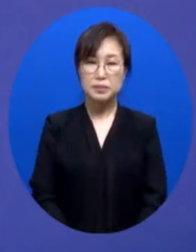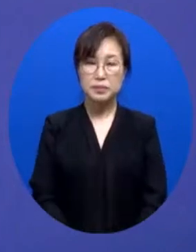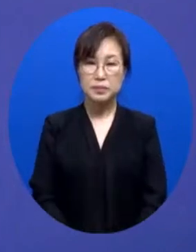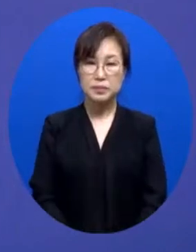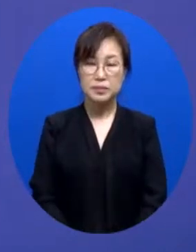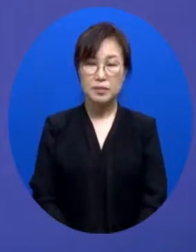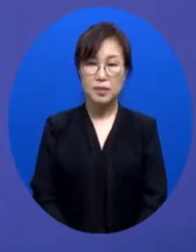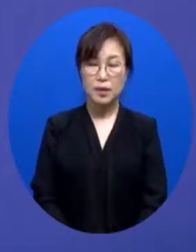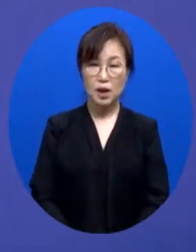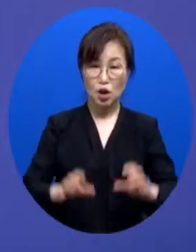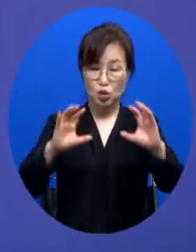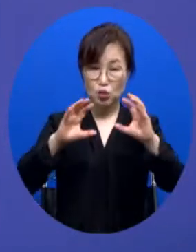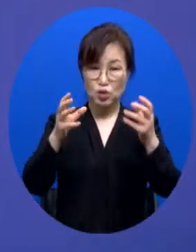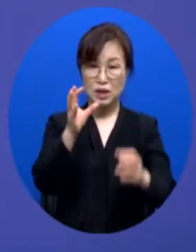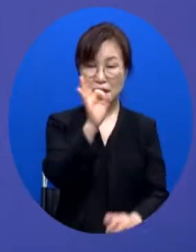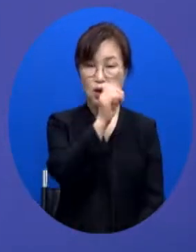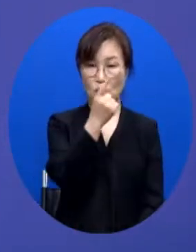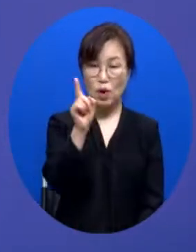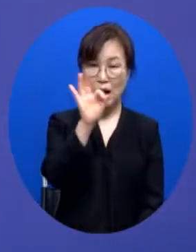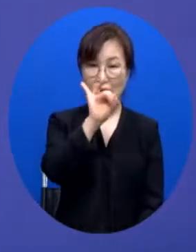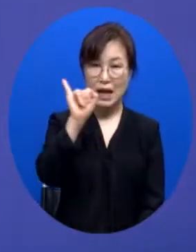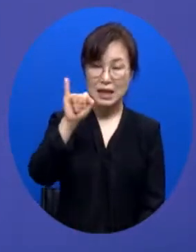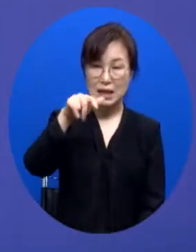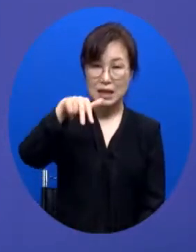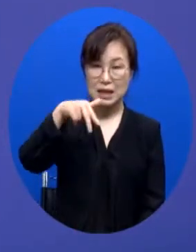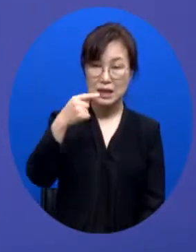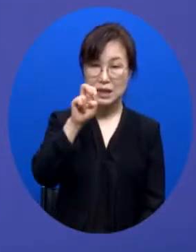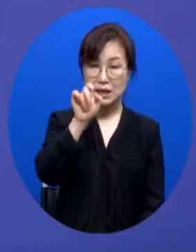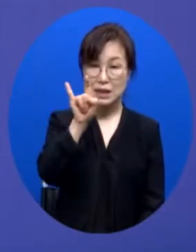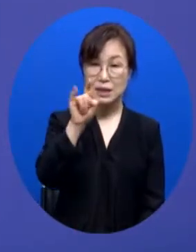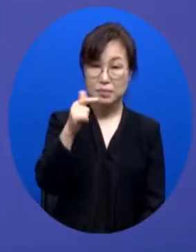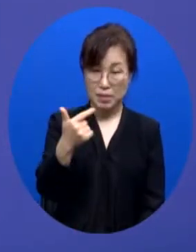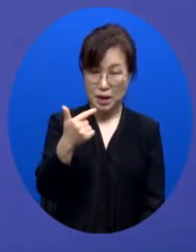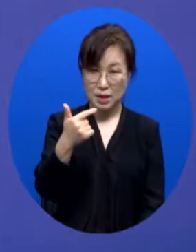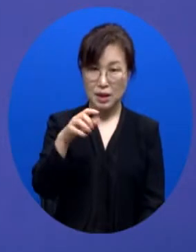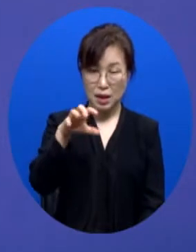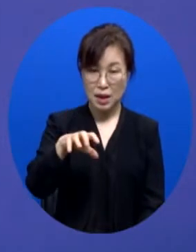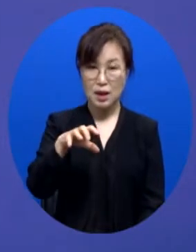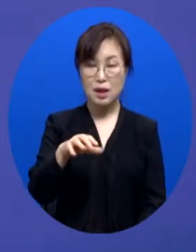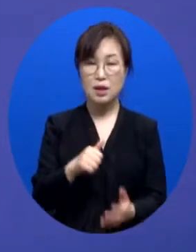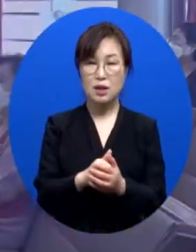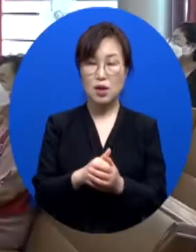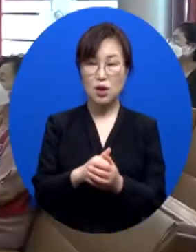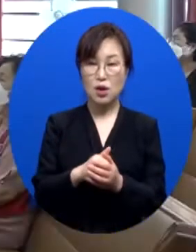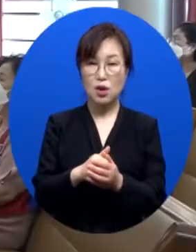국제 와이즈맨 한국 지역 서부 지구가 충북 북지방장 이취임식을 열었습니다.